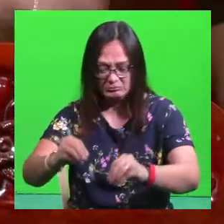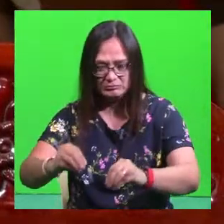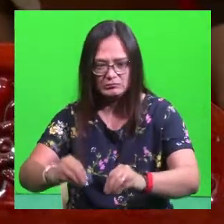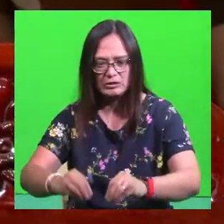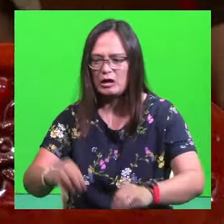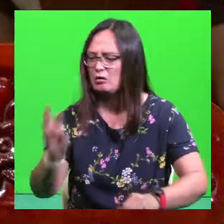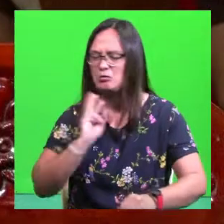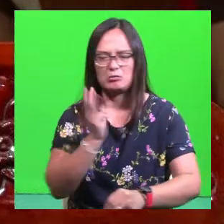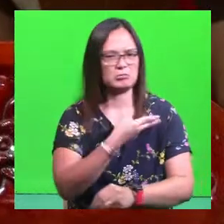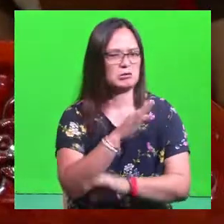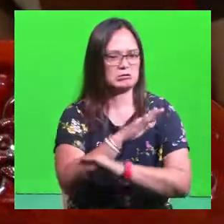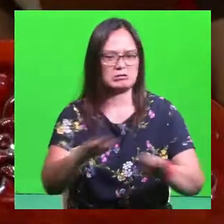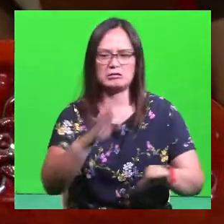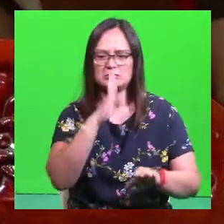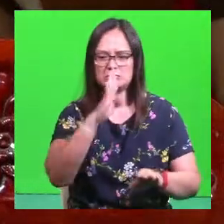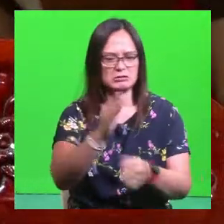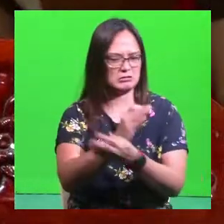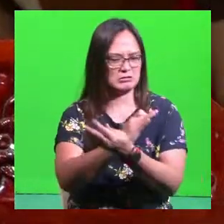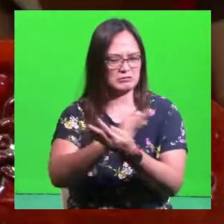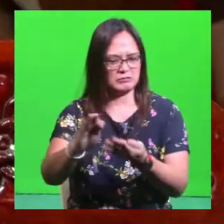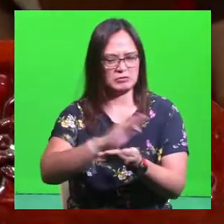are justified before God.